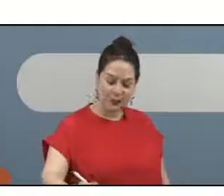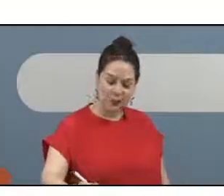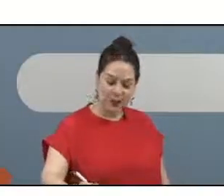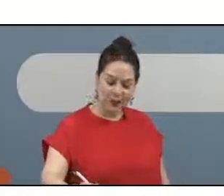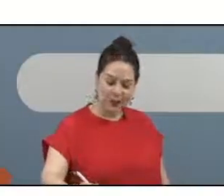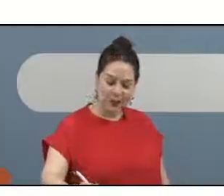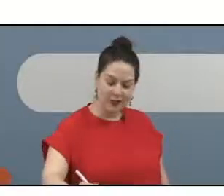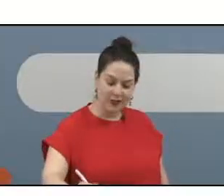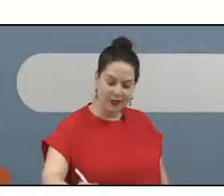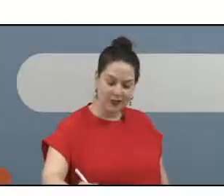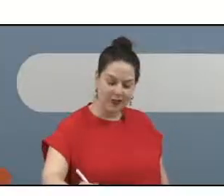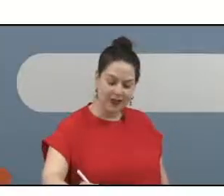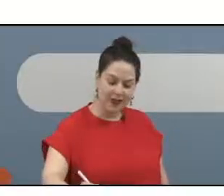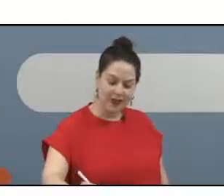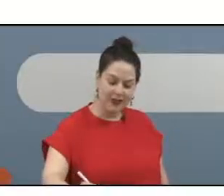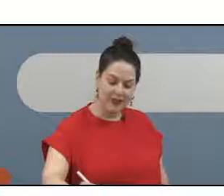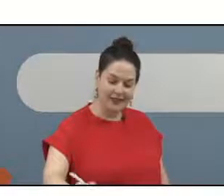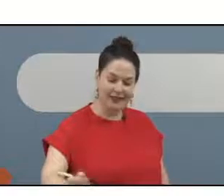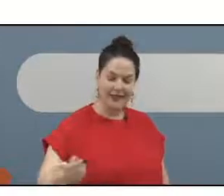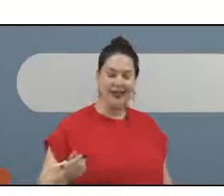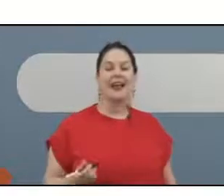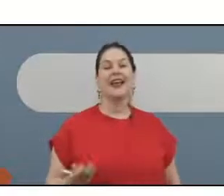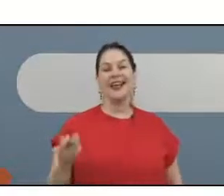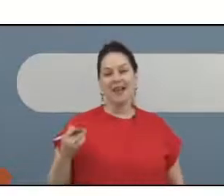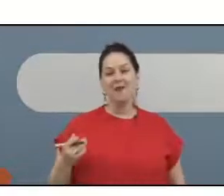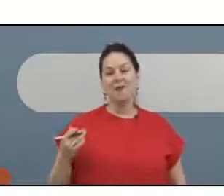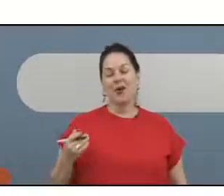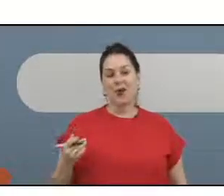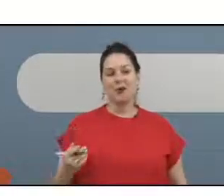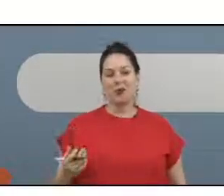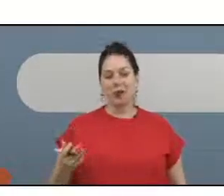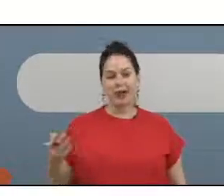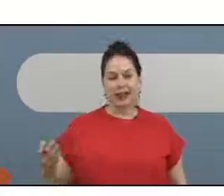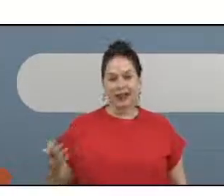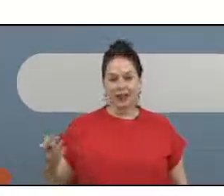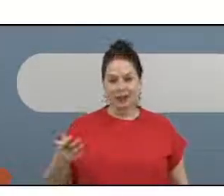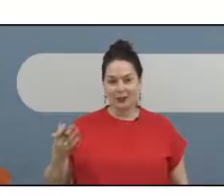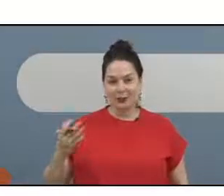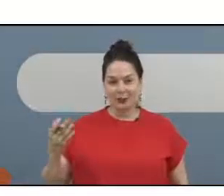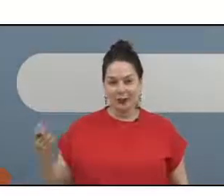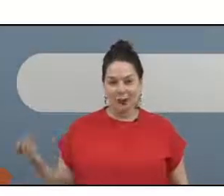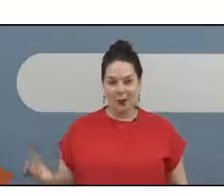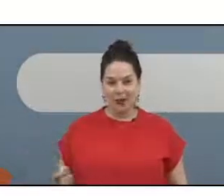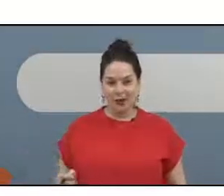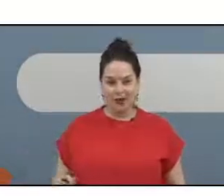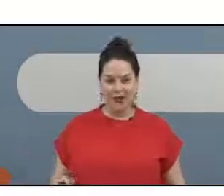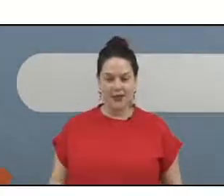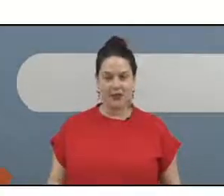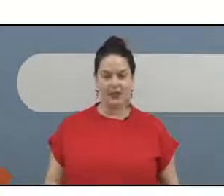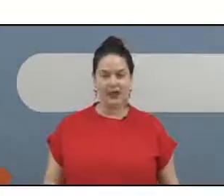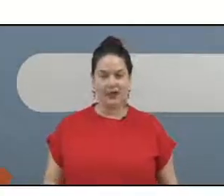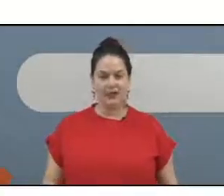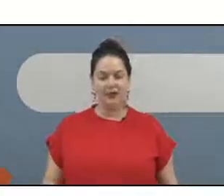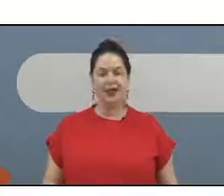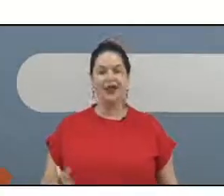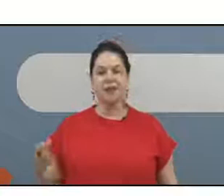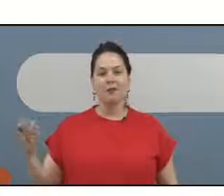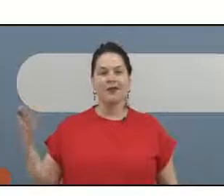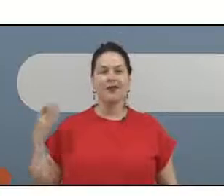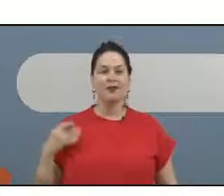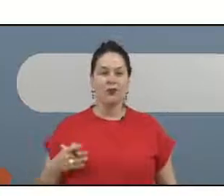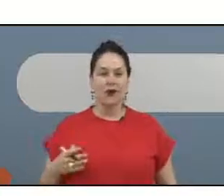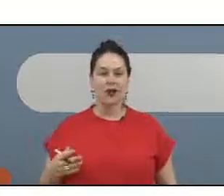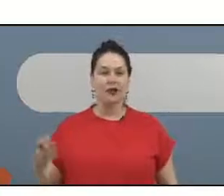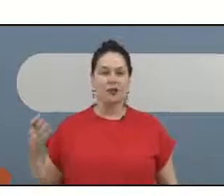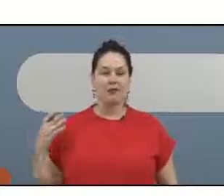איקרוס בתמונה הזאת נמצא כאן, גם מאוד מאוד בקטן, אני חושבת שהוא פרומיל מהציור הזה,